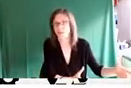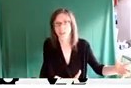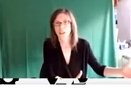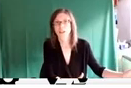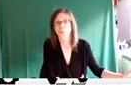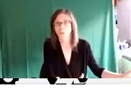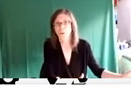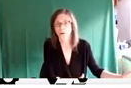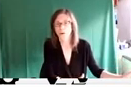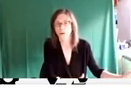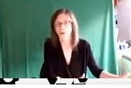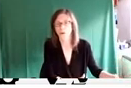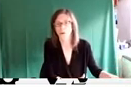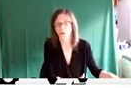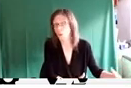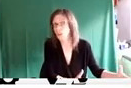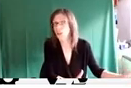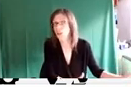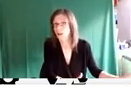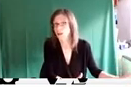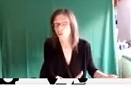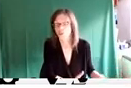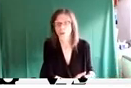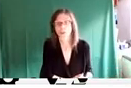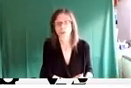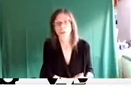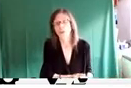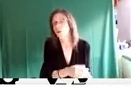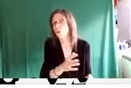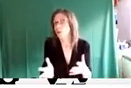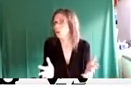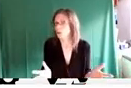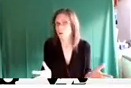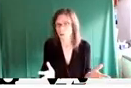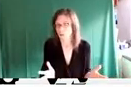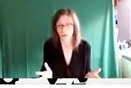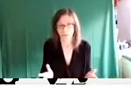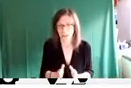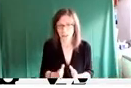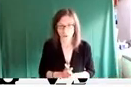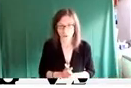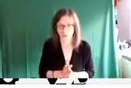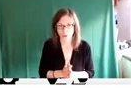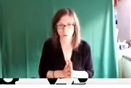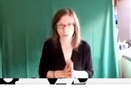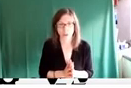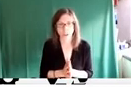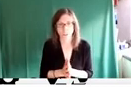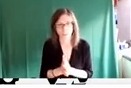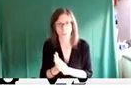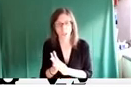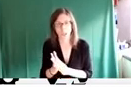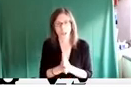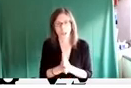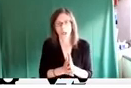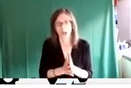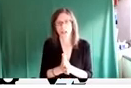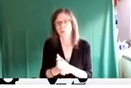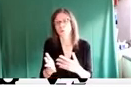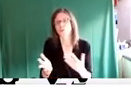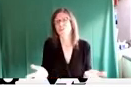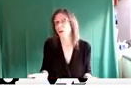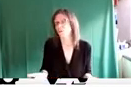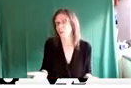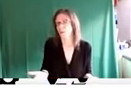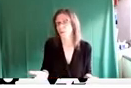savent dans quel dépôt de données diffuser ces données. Donc, encore là, c'est très variable selon les domaines.